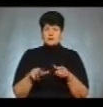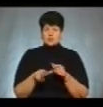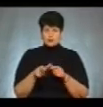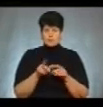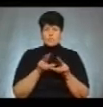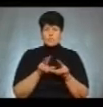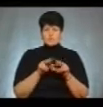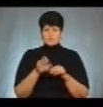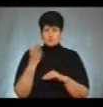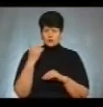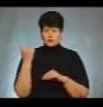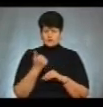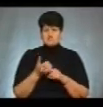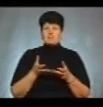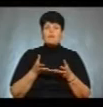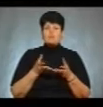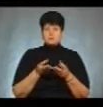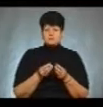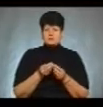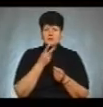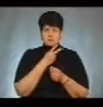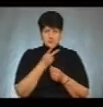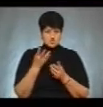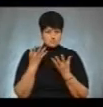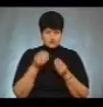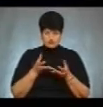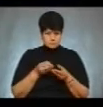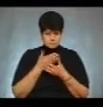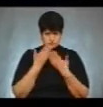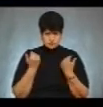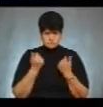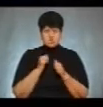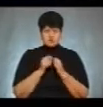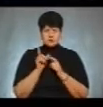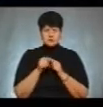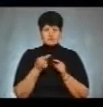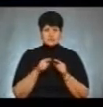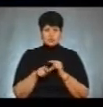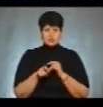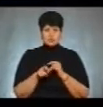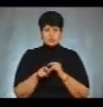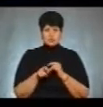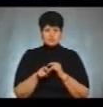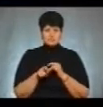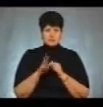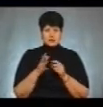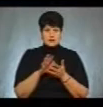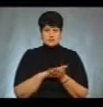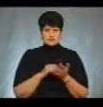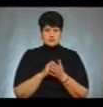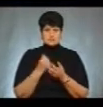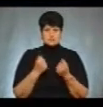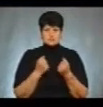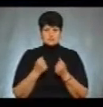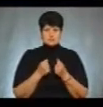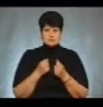там минулого тижня повпливати. Ну, бачимо, ще не повпливала. А часто їдете цією дорогою? Та їздимо. Не псується машина? Та,